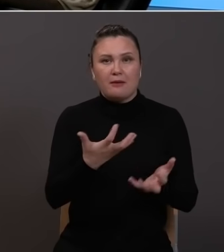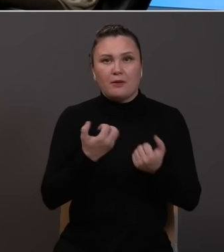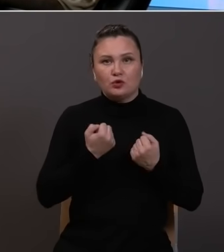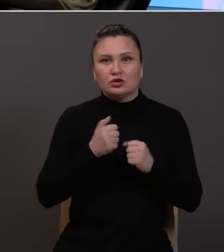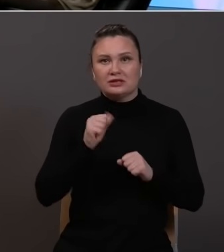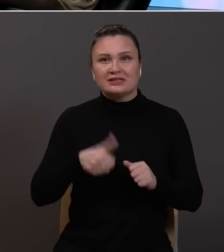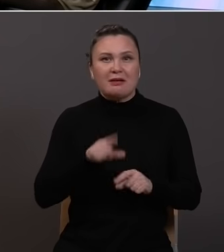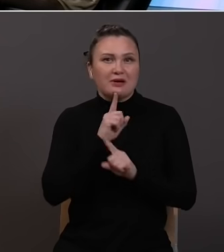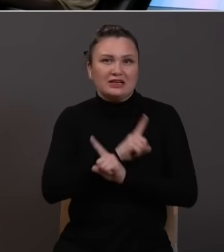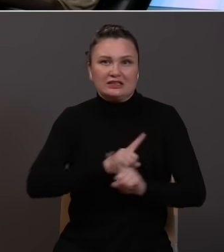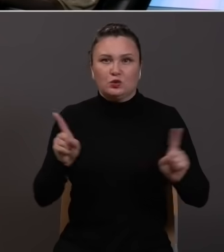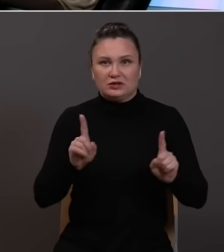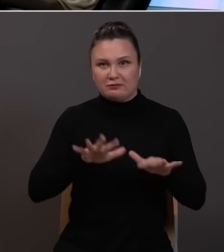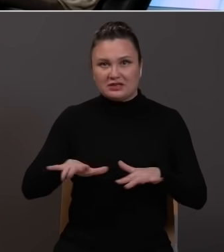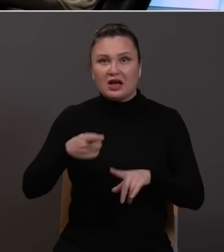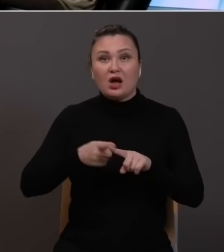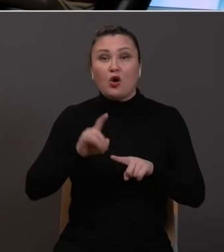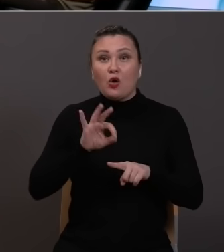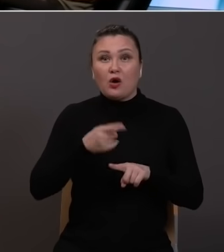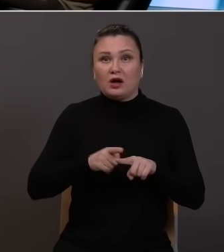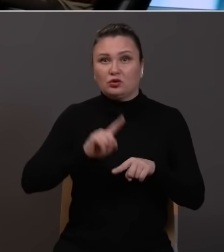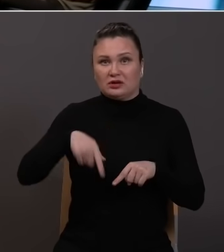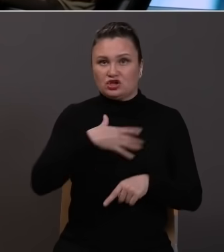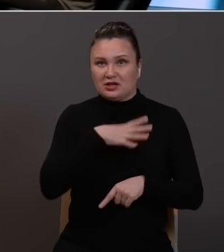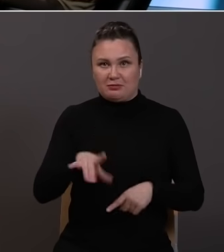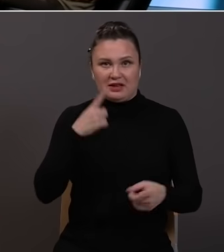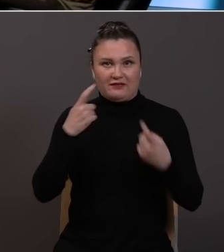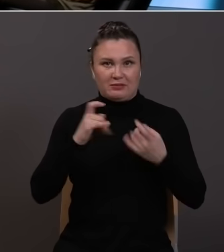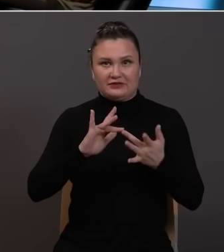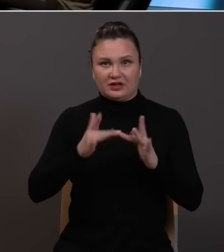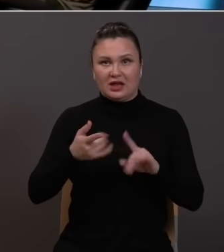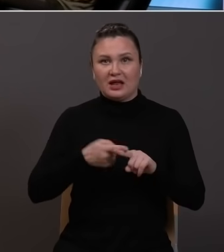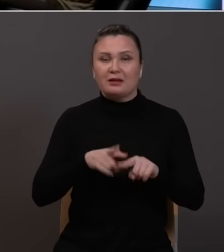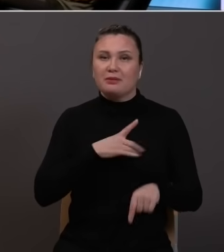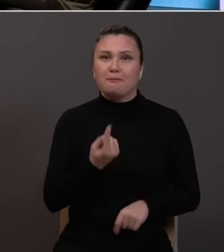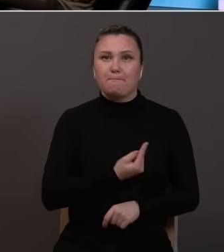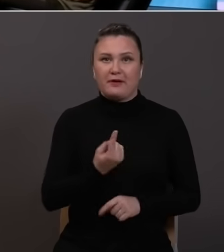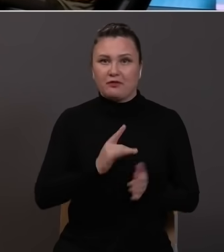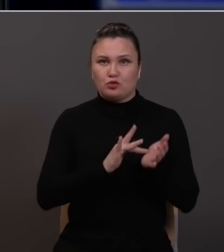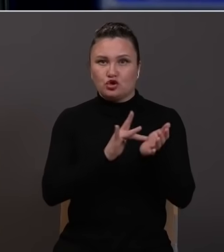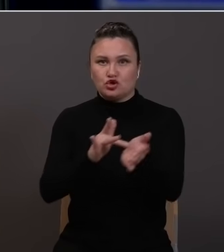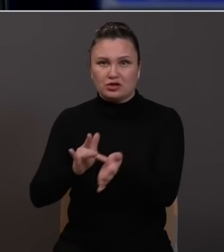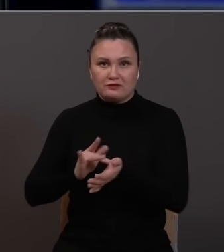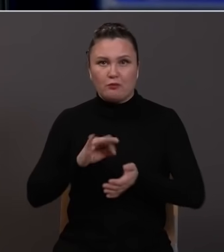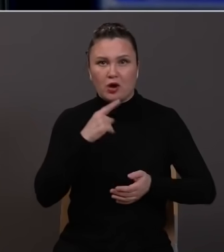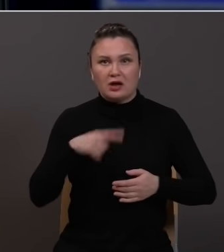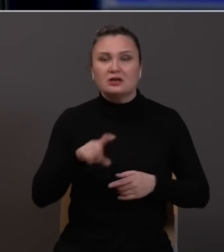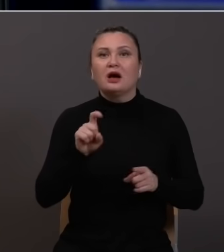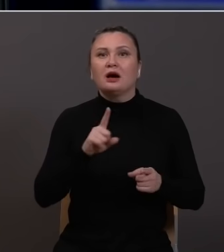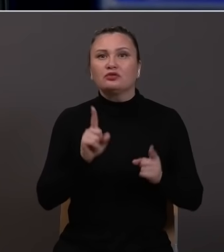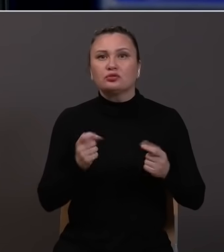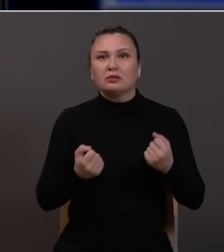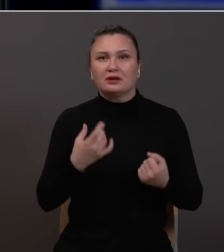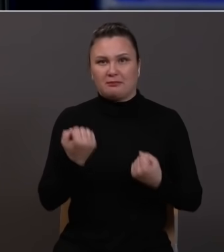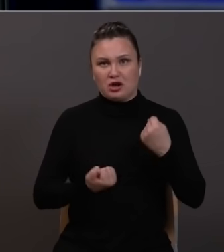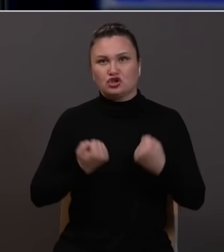самые эксклюзивные места, о которых даже не было информации в интернете. Это было первое путешествие, мы проехали по России. А на чем? Мы ехали